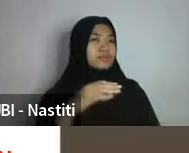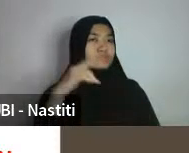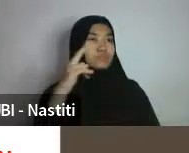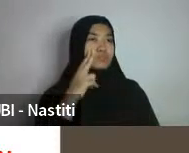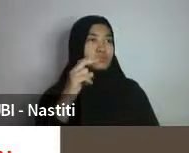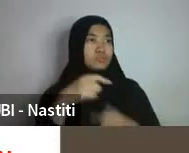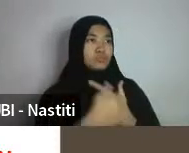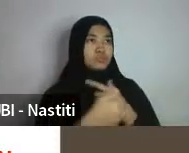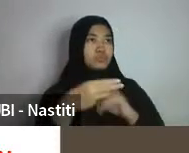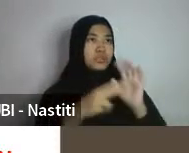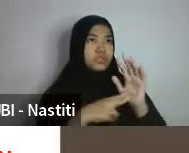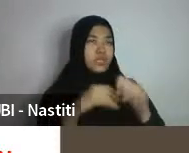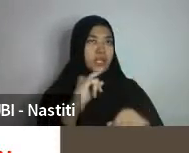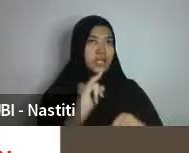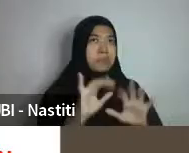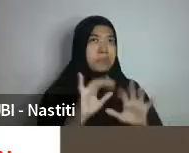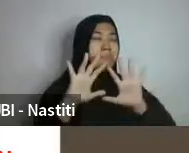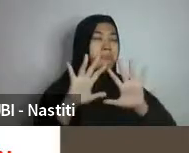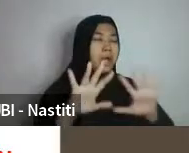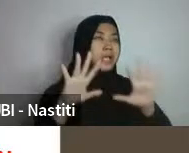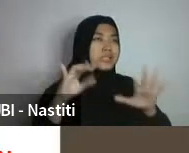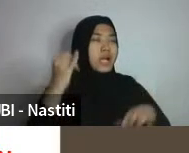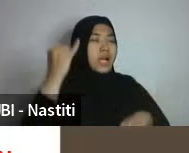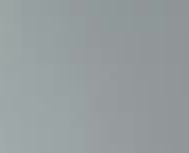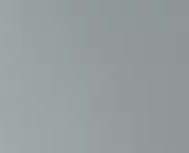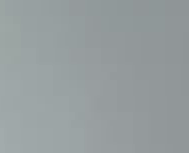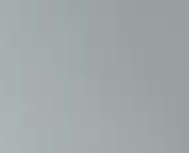teman-teman peserta juga mencatat banyak sekali.